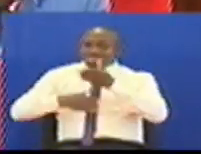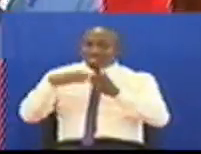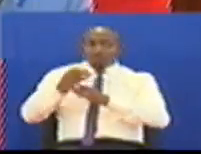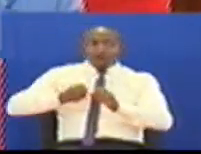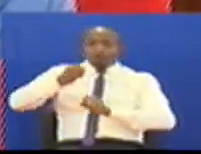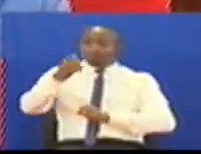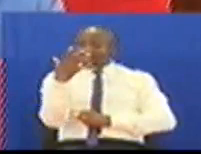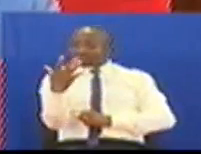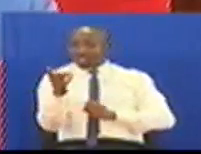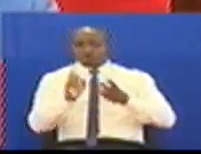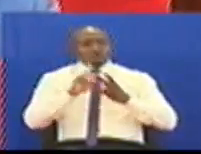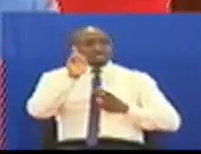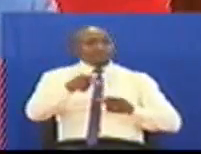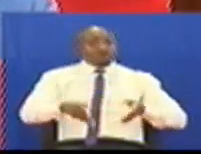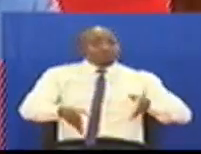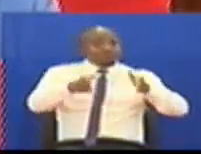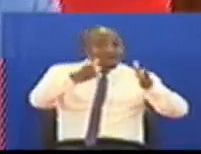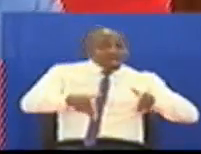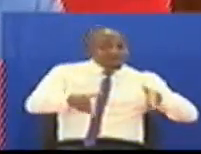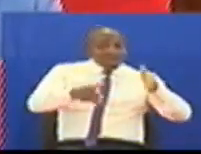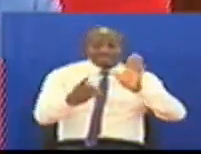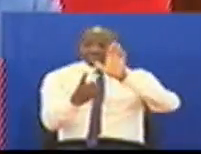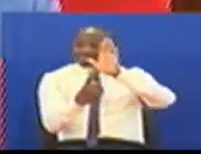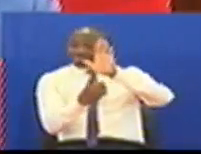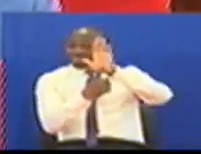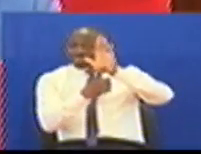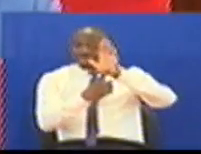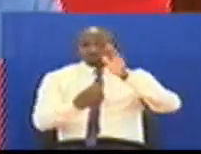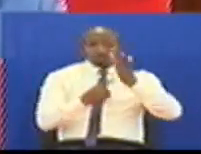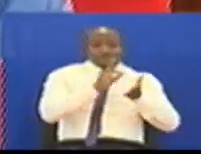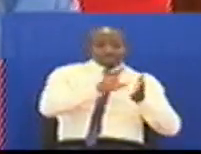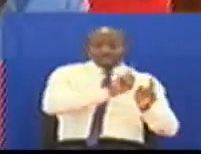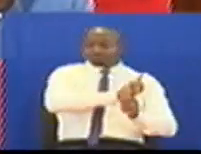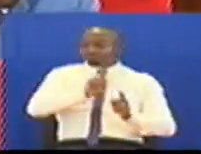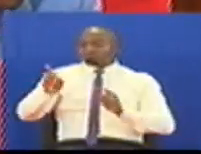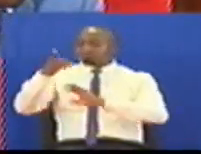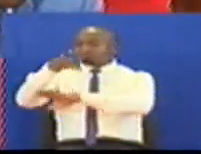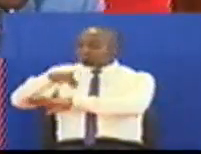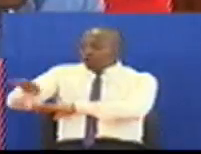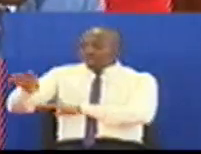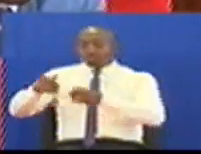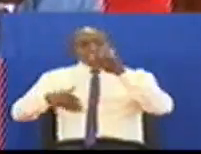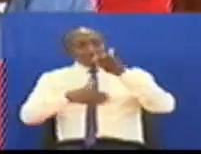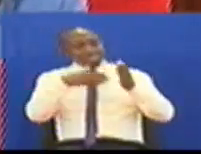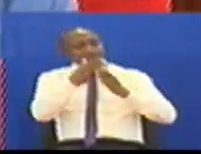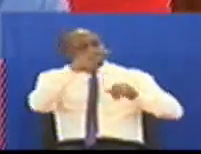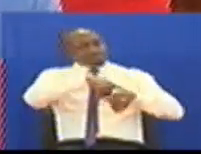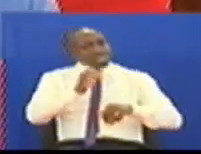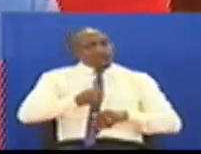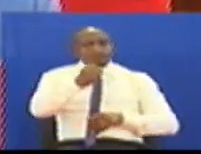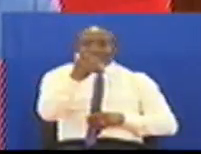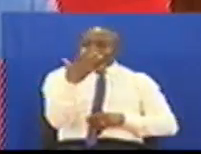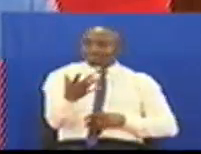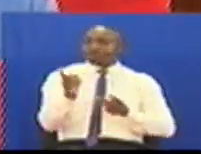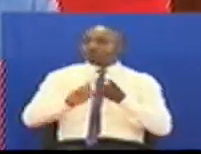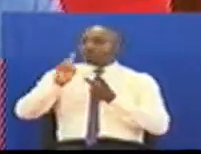tuna barabara sita ambazo zinatoka Dar es Salaam mpaka Pwani ambazo zimejengwa kipindi cha awamu ya tano, lakini pia